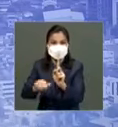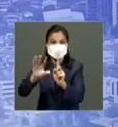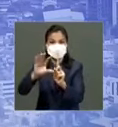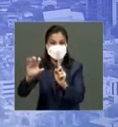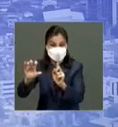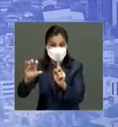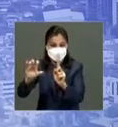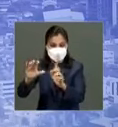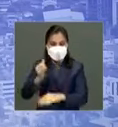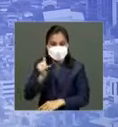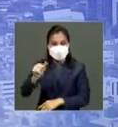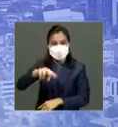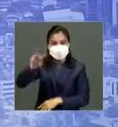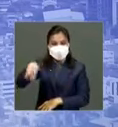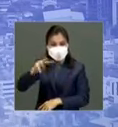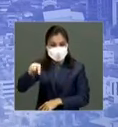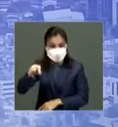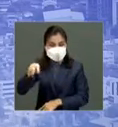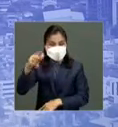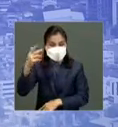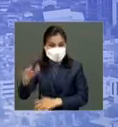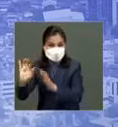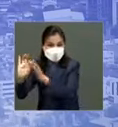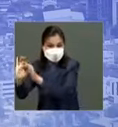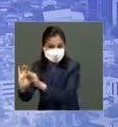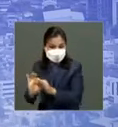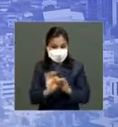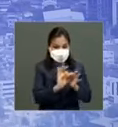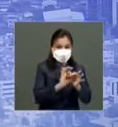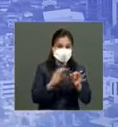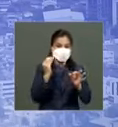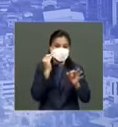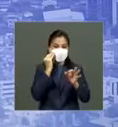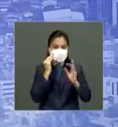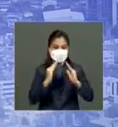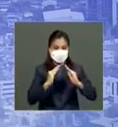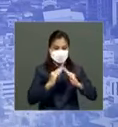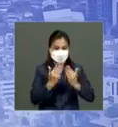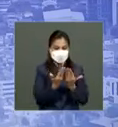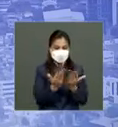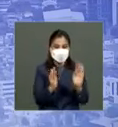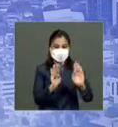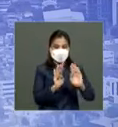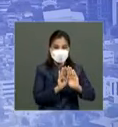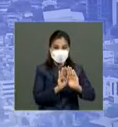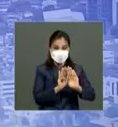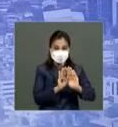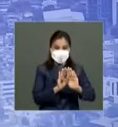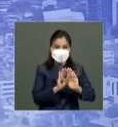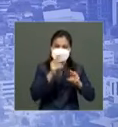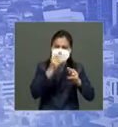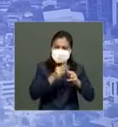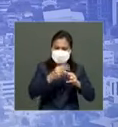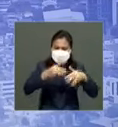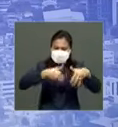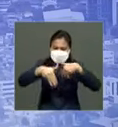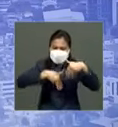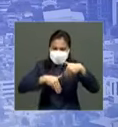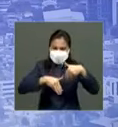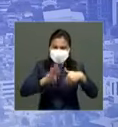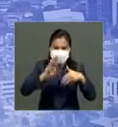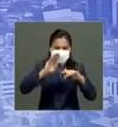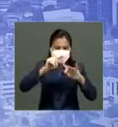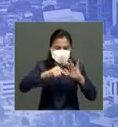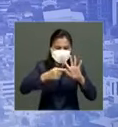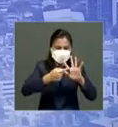ไปตรวจแล้วก็เชื่อมโยงไปถึงบ้านของพวกเขานะครับซึ่งอยู่ในชุมชนบ้านขิงจาก